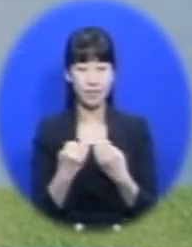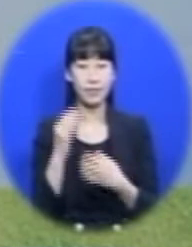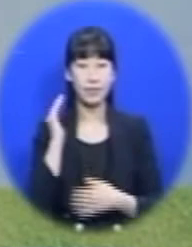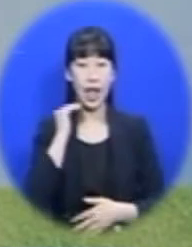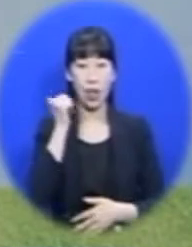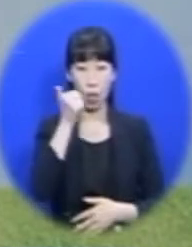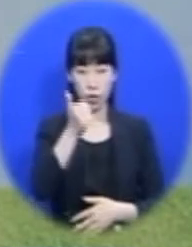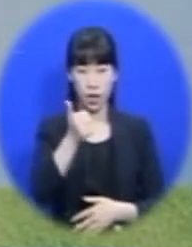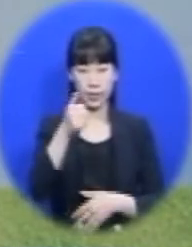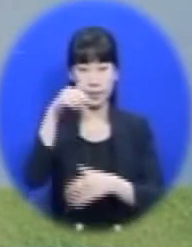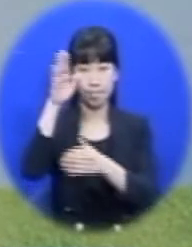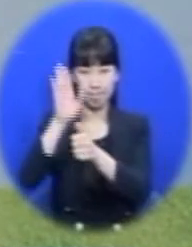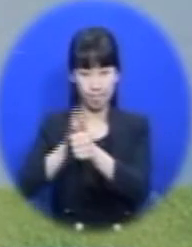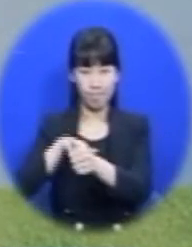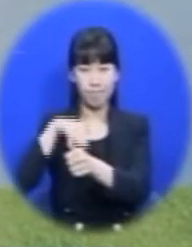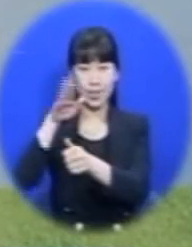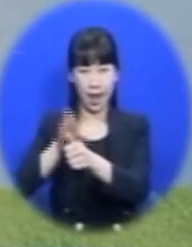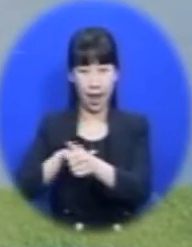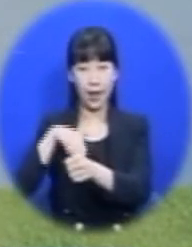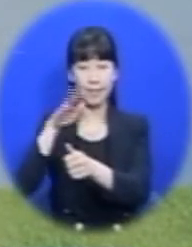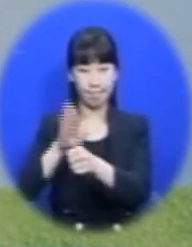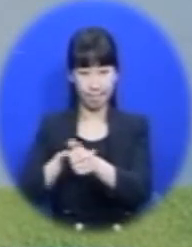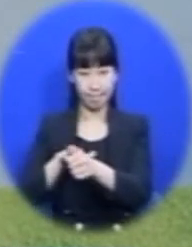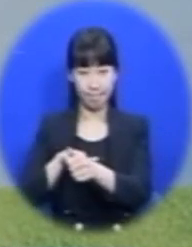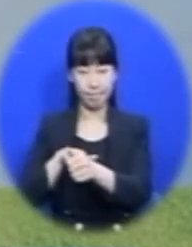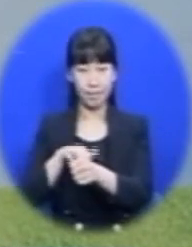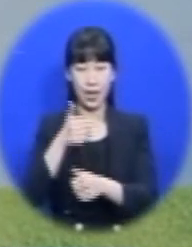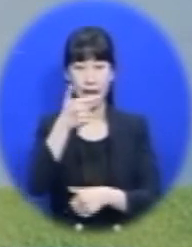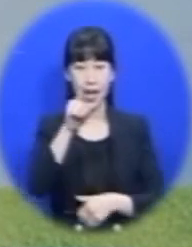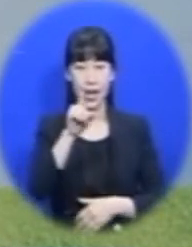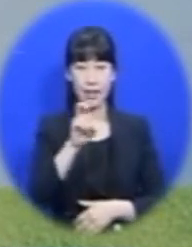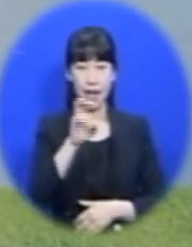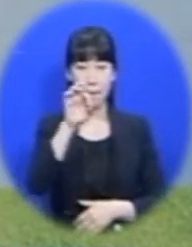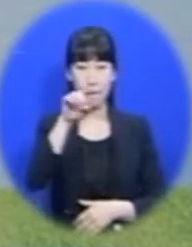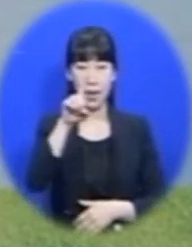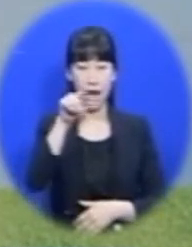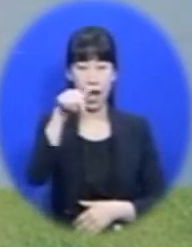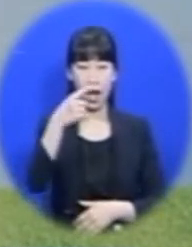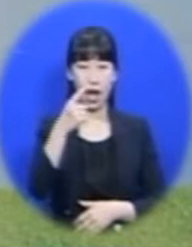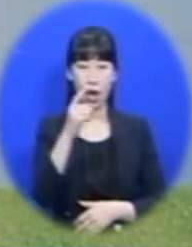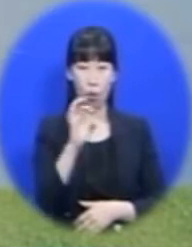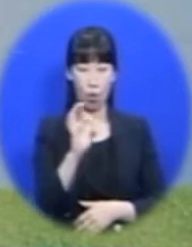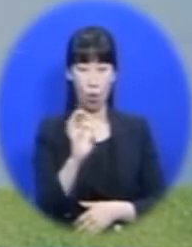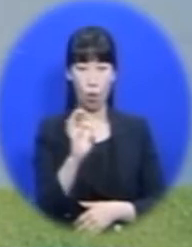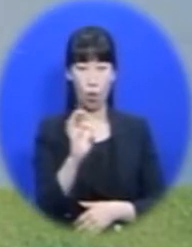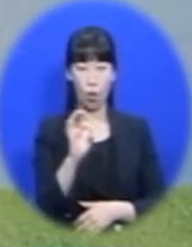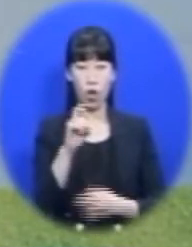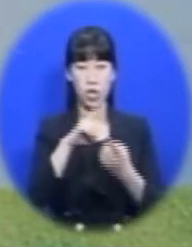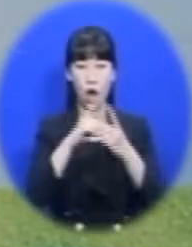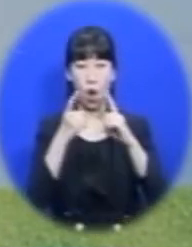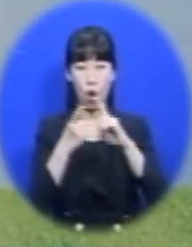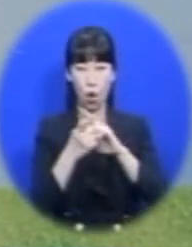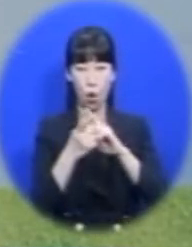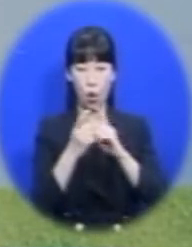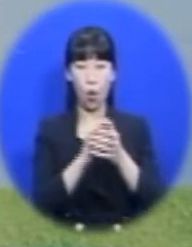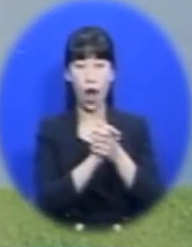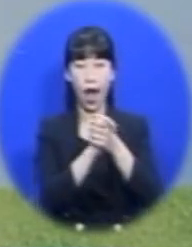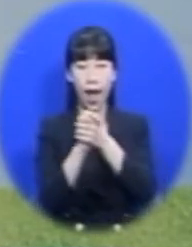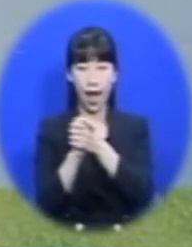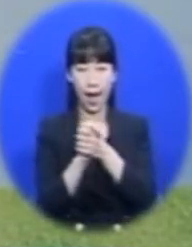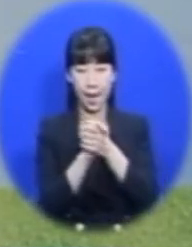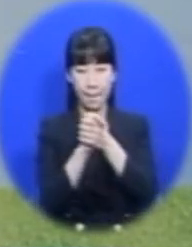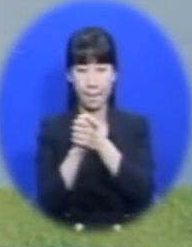그들을 설득하고 설득하면서 그 남아공을 화해 하나가